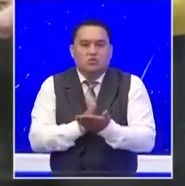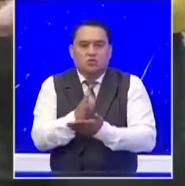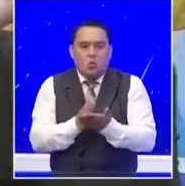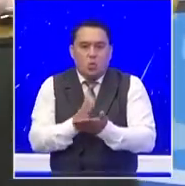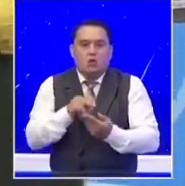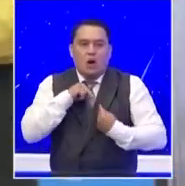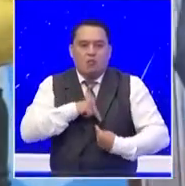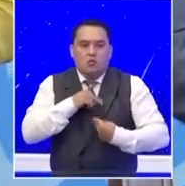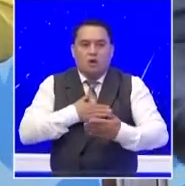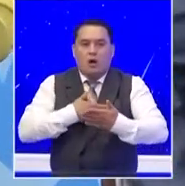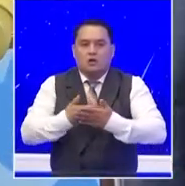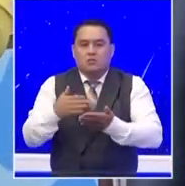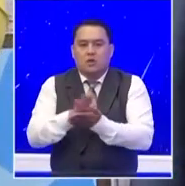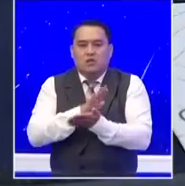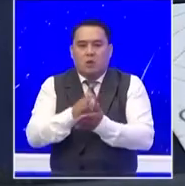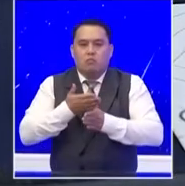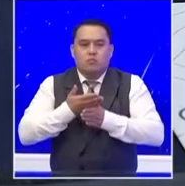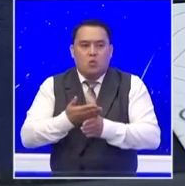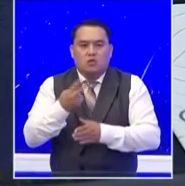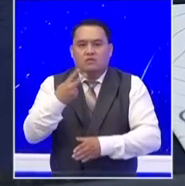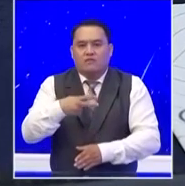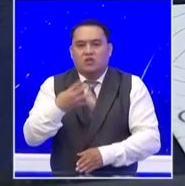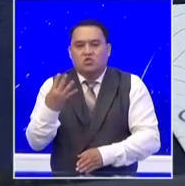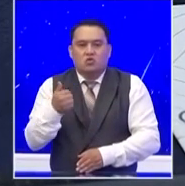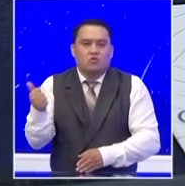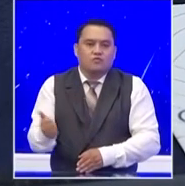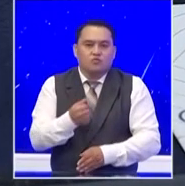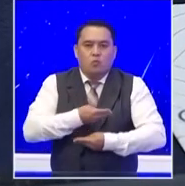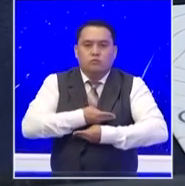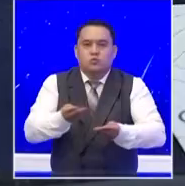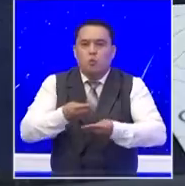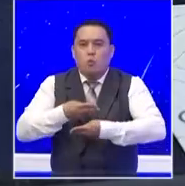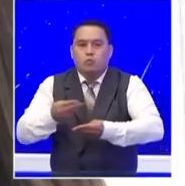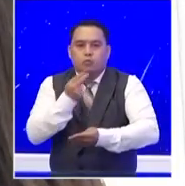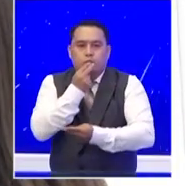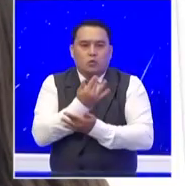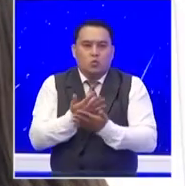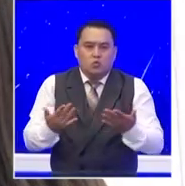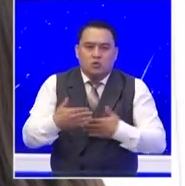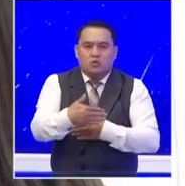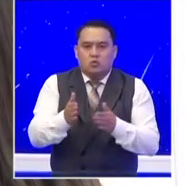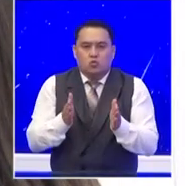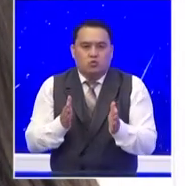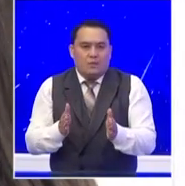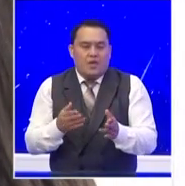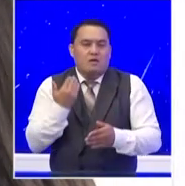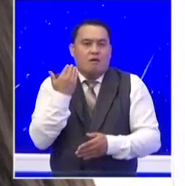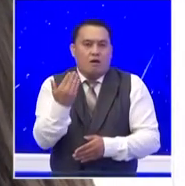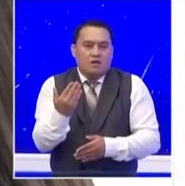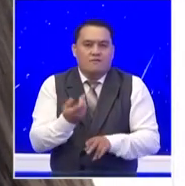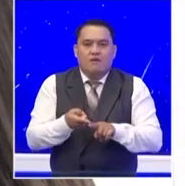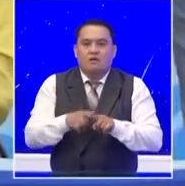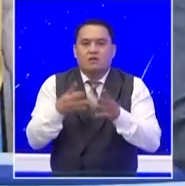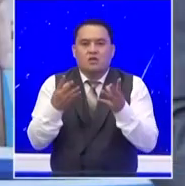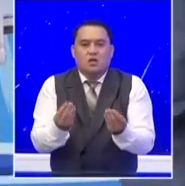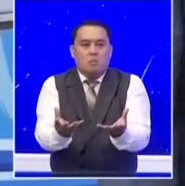и работа волонтеров, которые 24 часа в сутки развозили продуктовые наборы нуждающимся. Именно они в этот